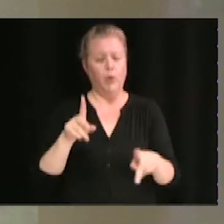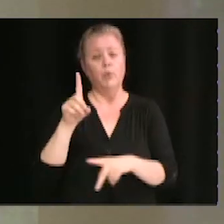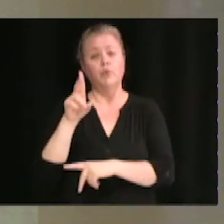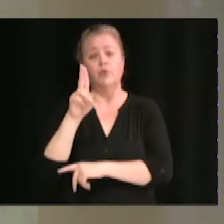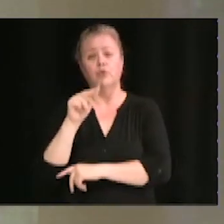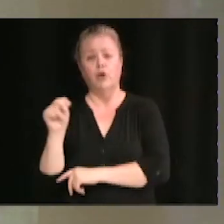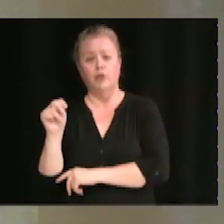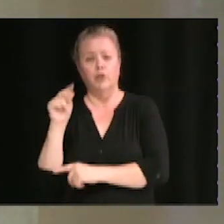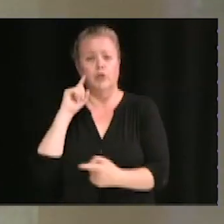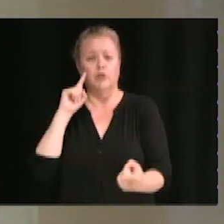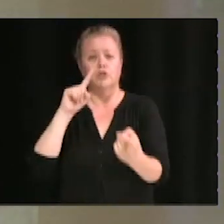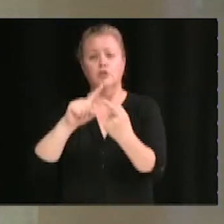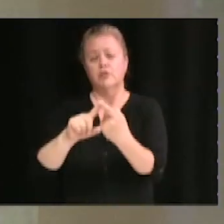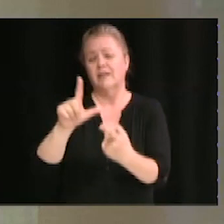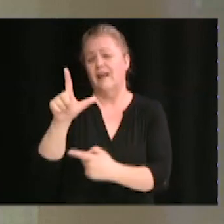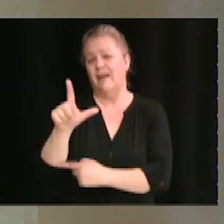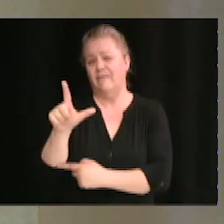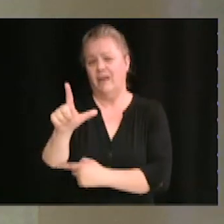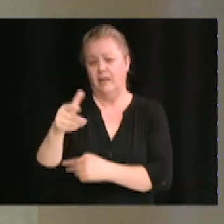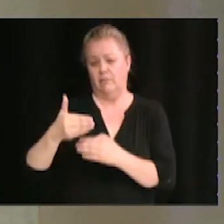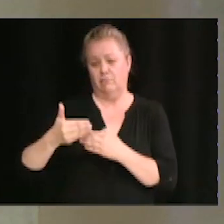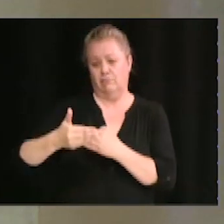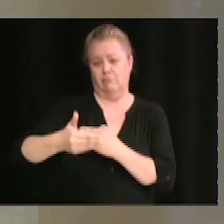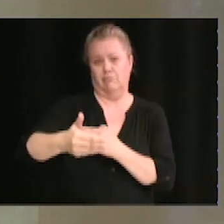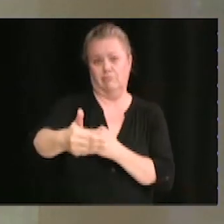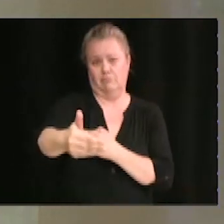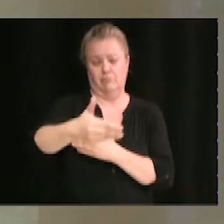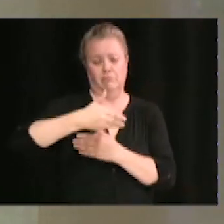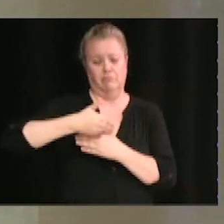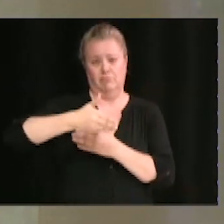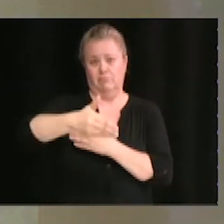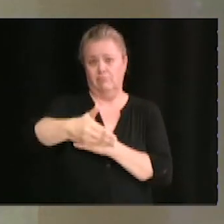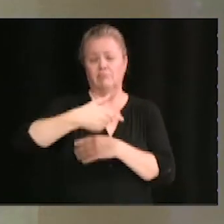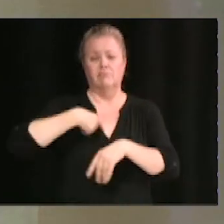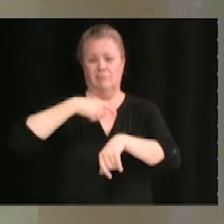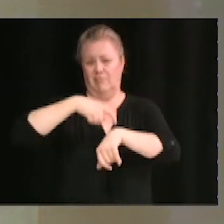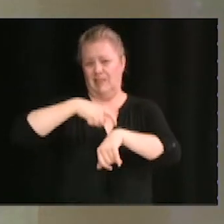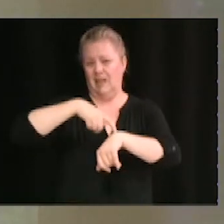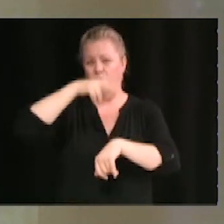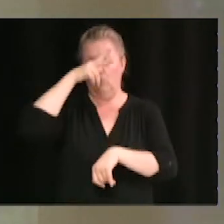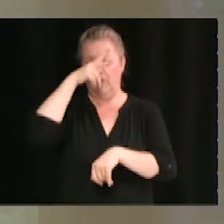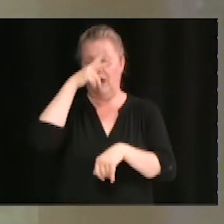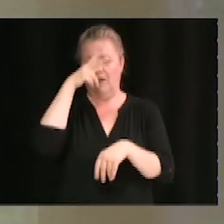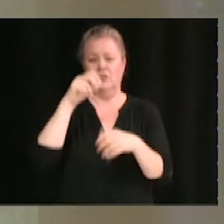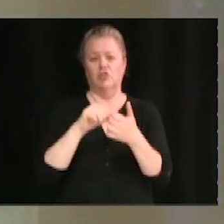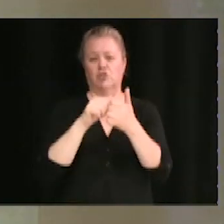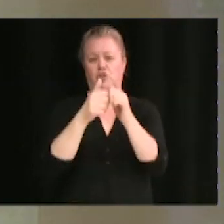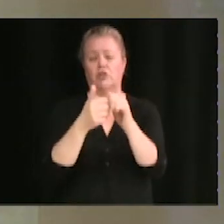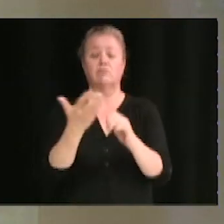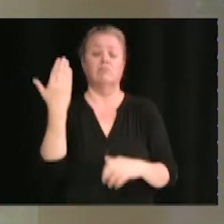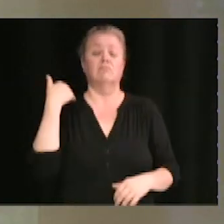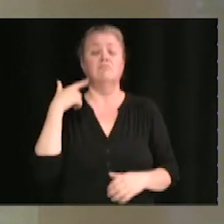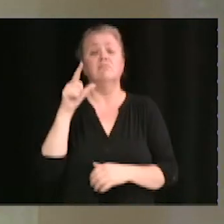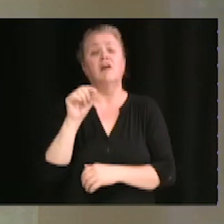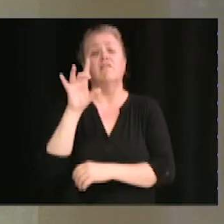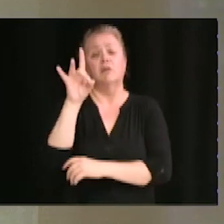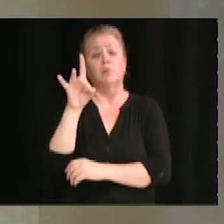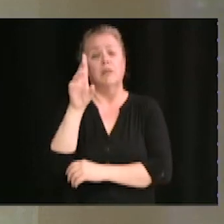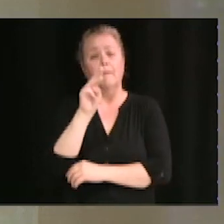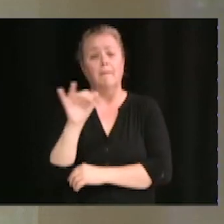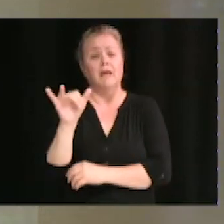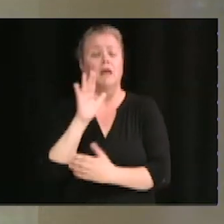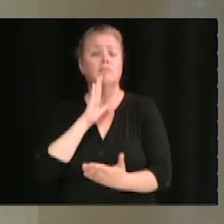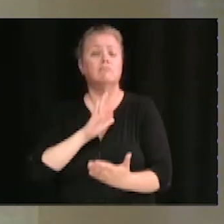Lavergne. En effet, le phasage des feux de circulation est modifié, tel qu'annoncé en conférence de presse le 28 mai dernier. Les